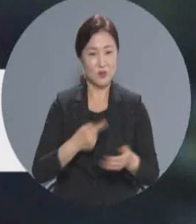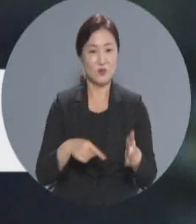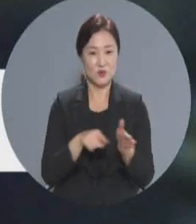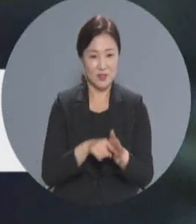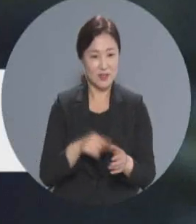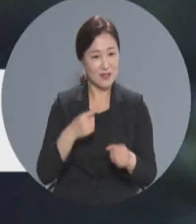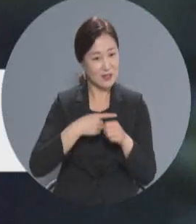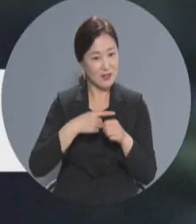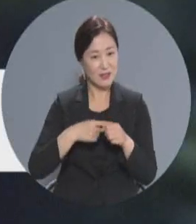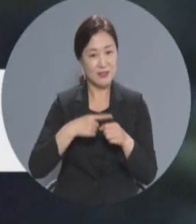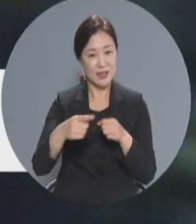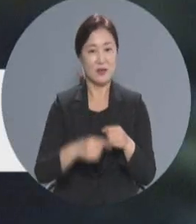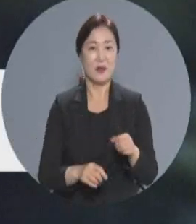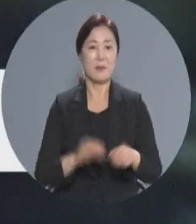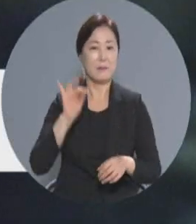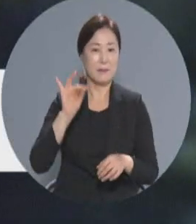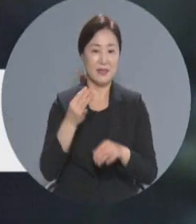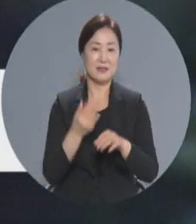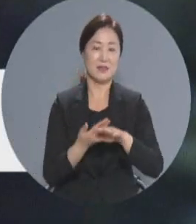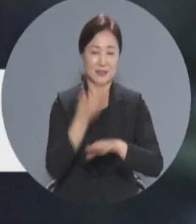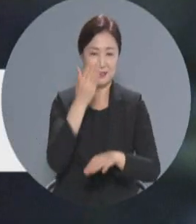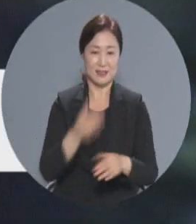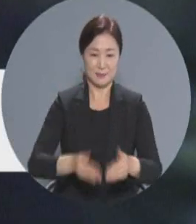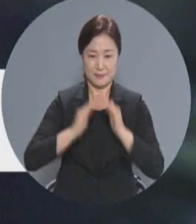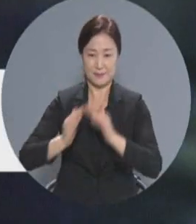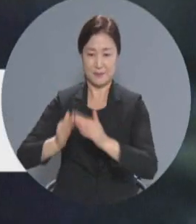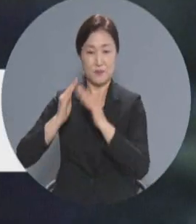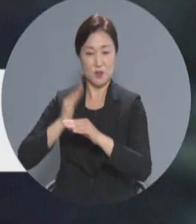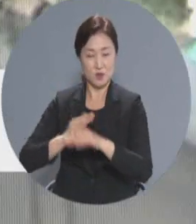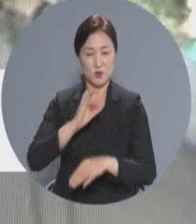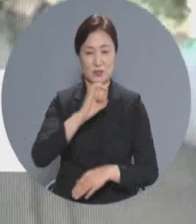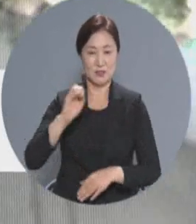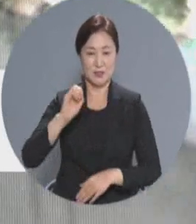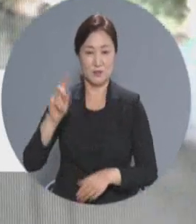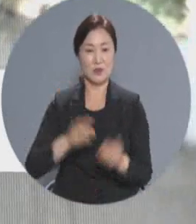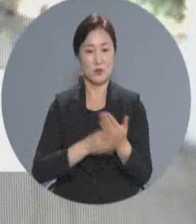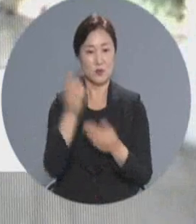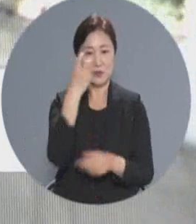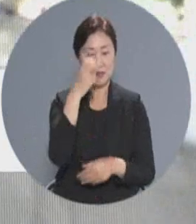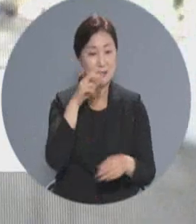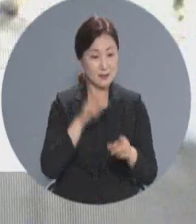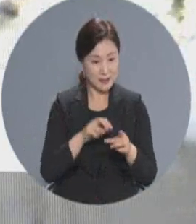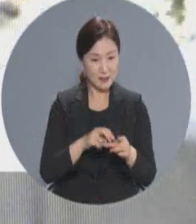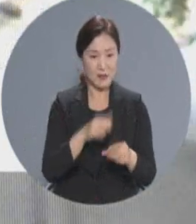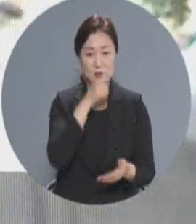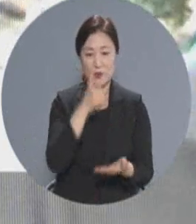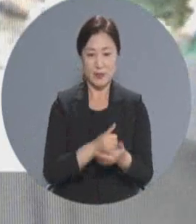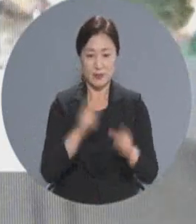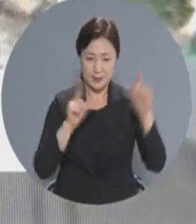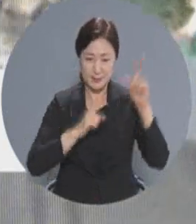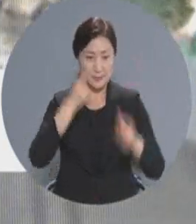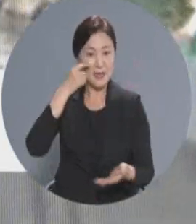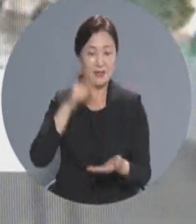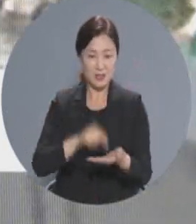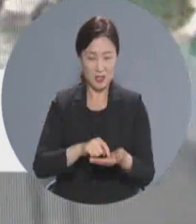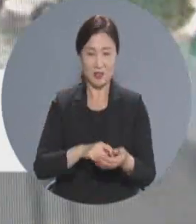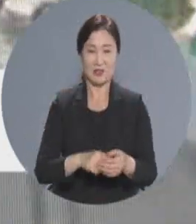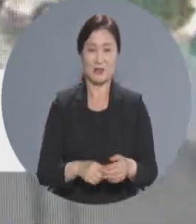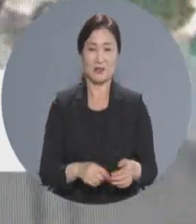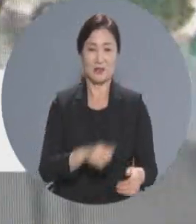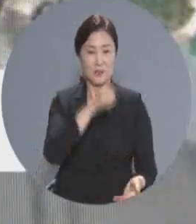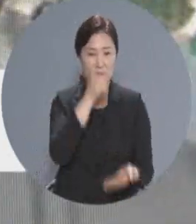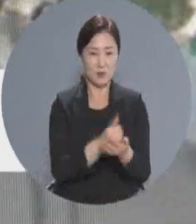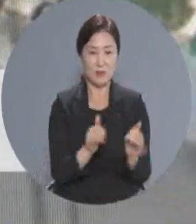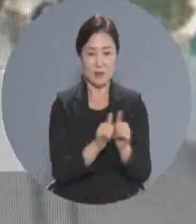매년 100대 이상의 CCTV를 설치하고 있으며 CCTV 통합관제센터가 범죄 현장 발견과 함께 용의자의